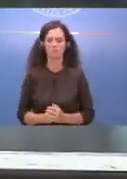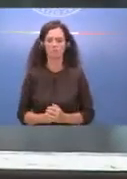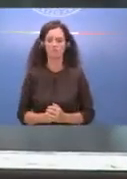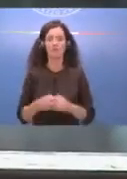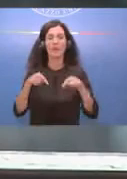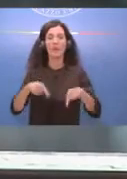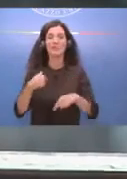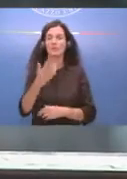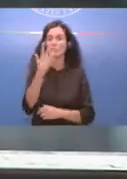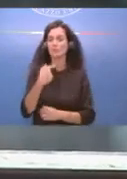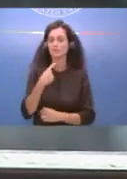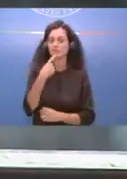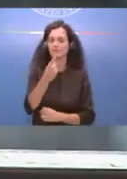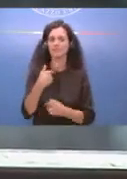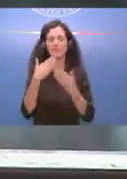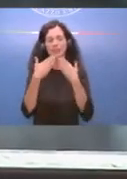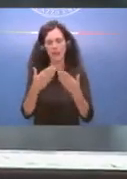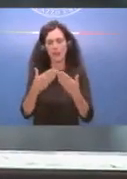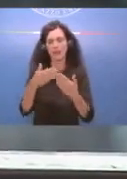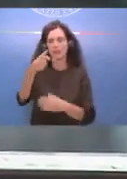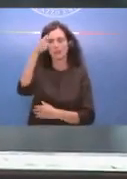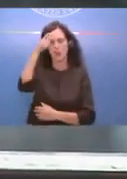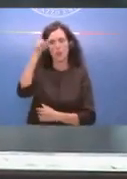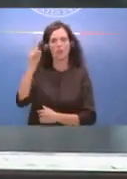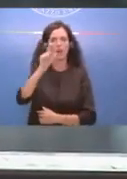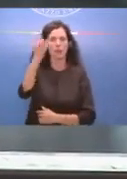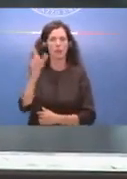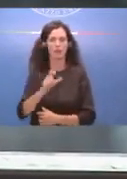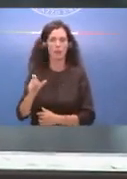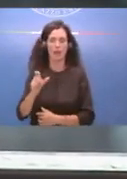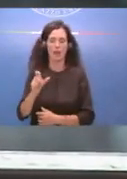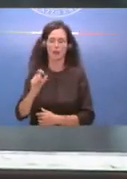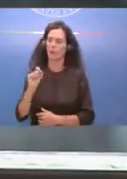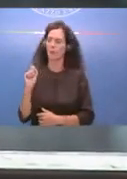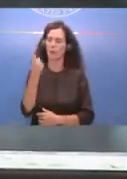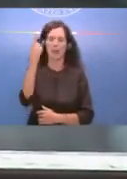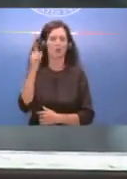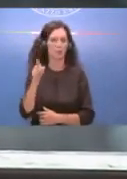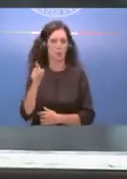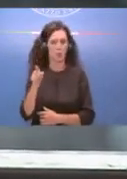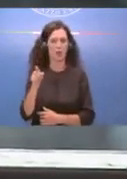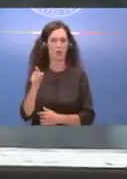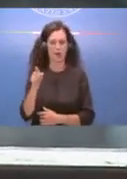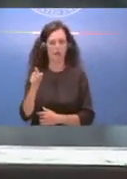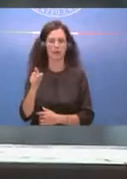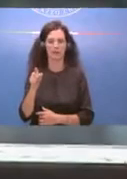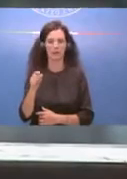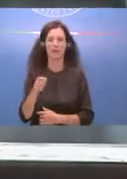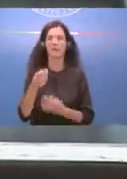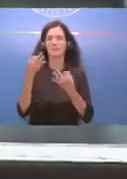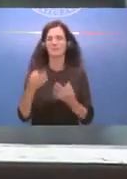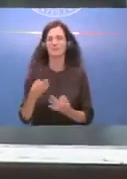italian gods presidente ministro draghi